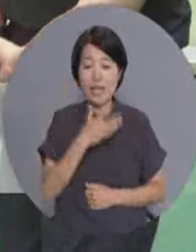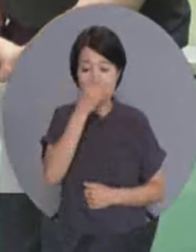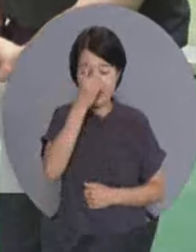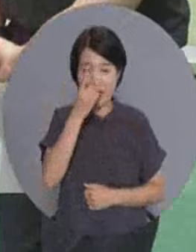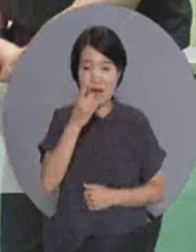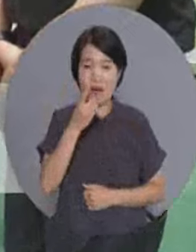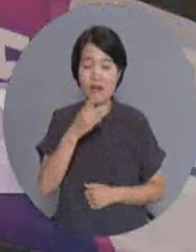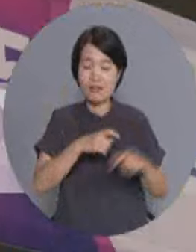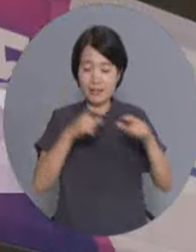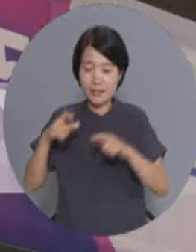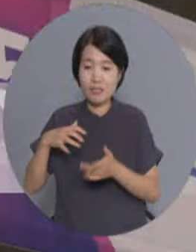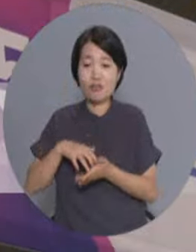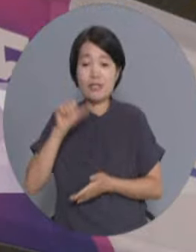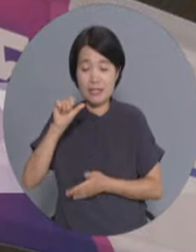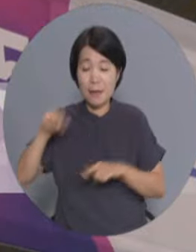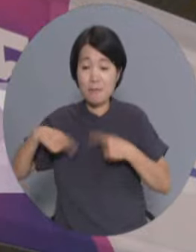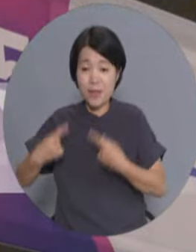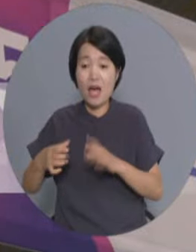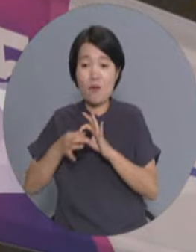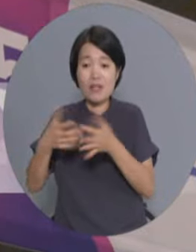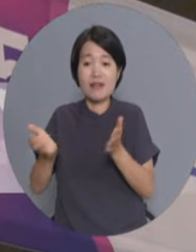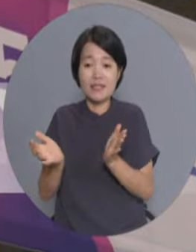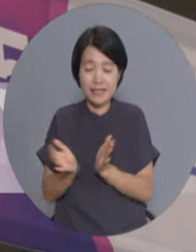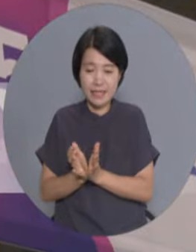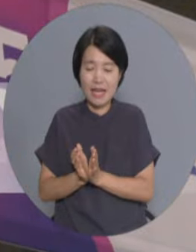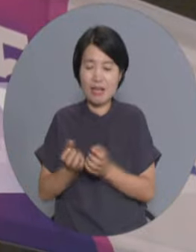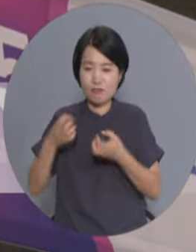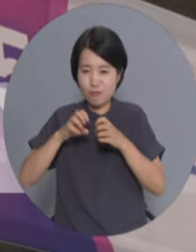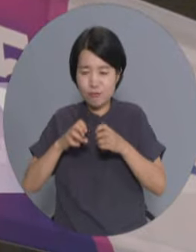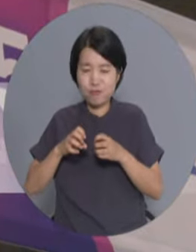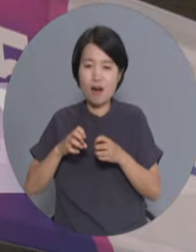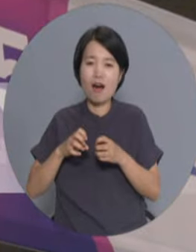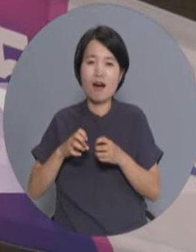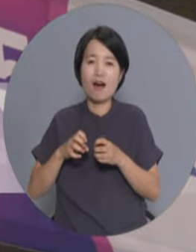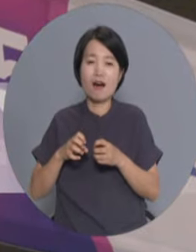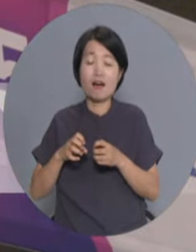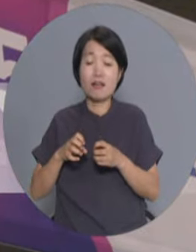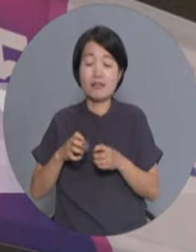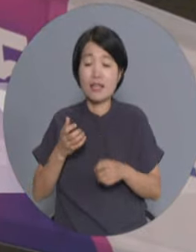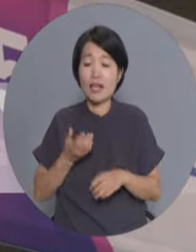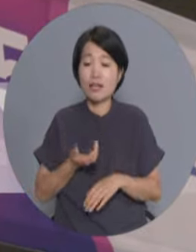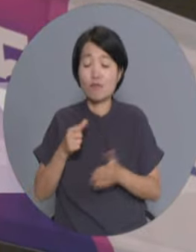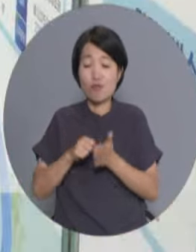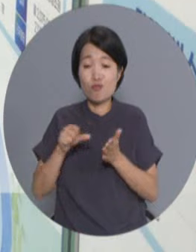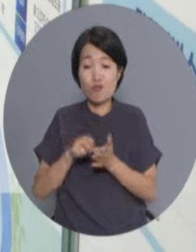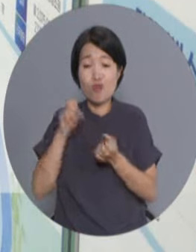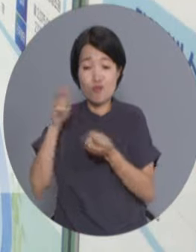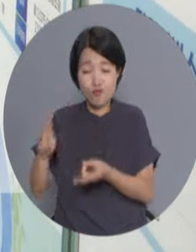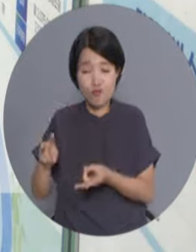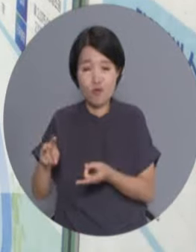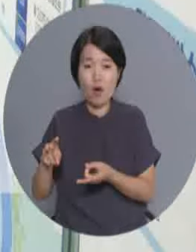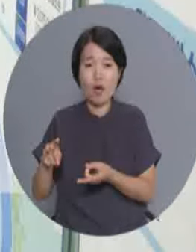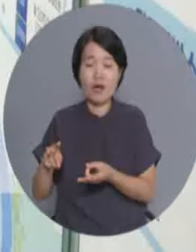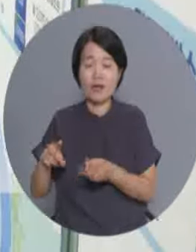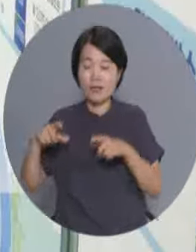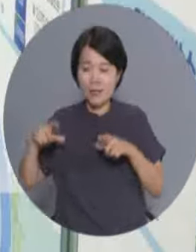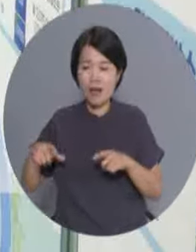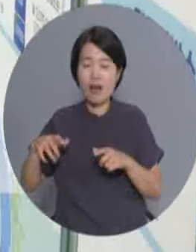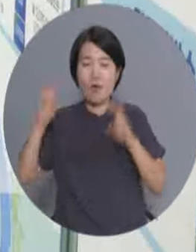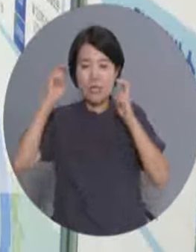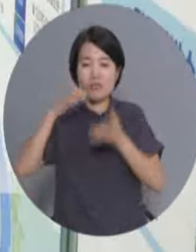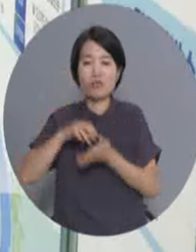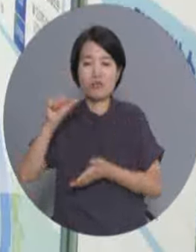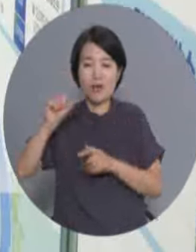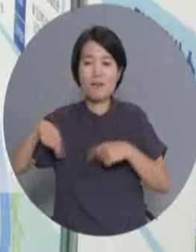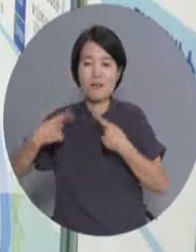등 5개 지자체와 관련 기관, 제조, 운수, 물류 등 동북권 기업 50곳이 참여했습니다.